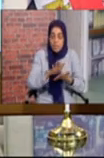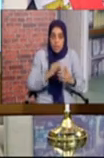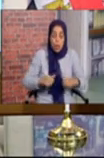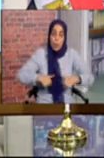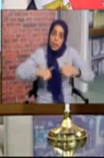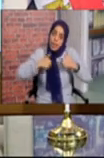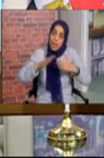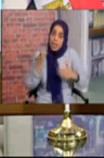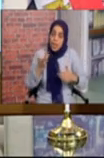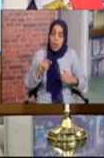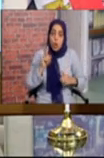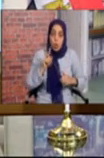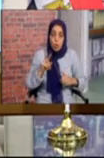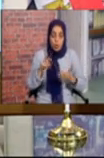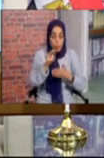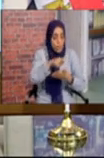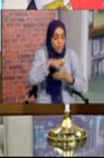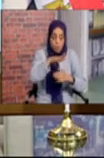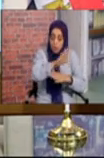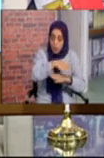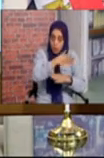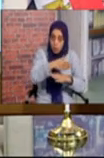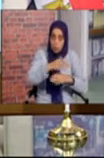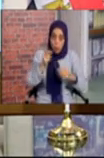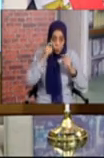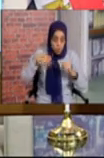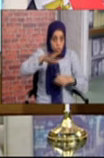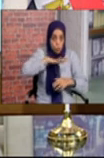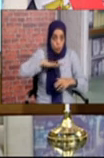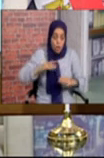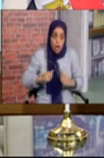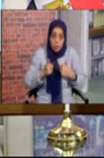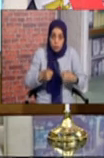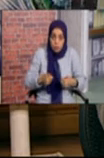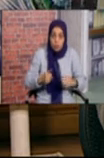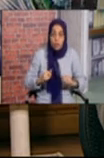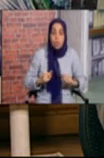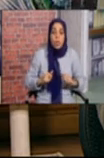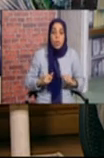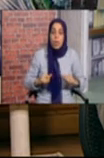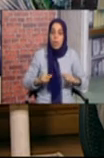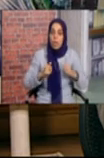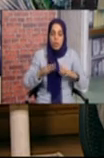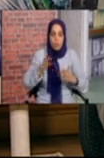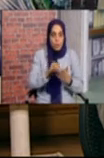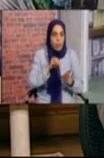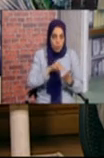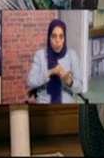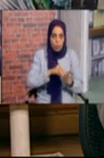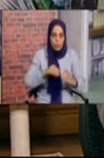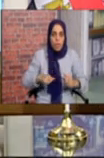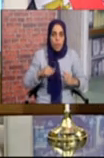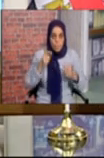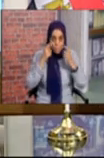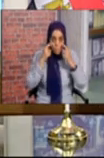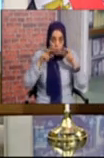والنجاح ايه. فهو طبعا بيرسم الاستراتيجية دي، وان الناس كلها طبعا حضرتك دلوقتي يعني كان الاول لسه بيشوفوا